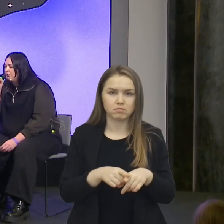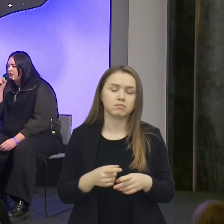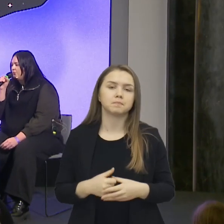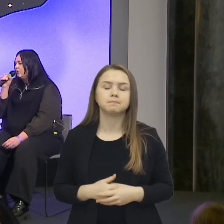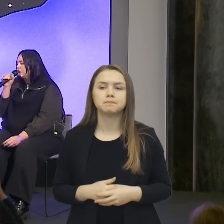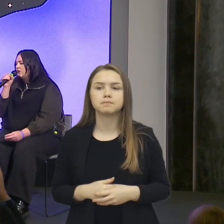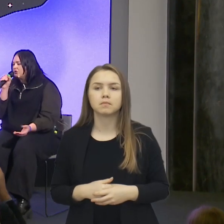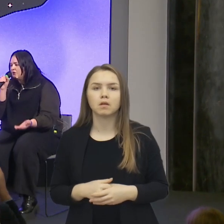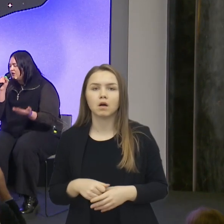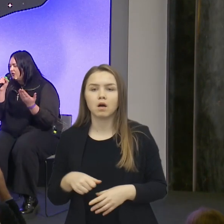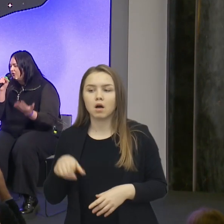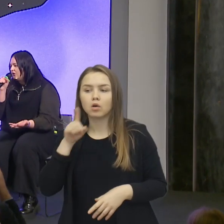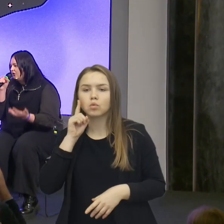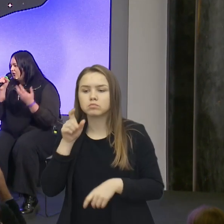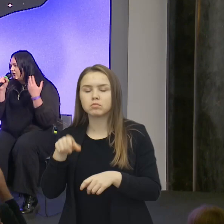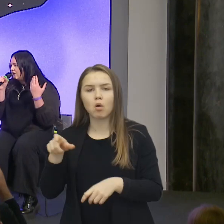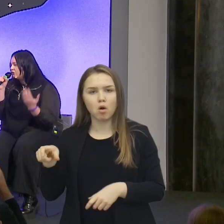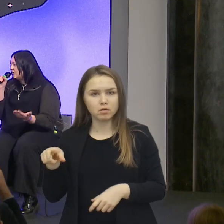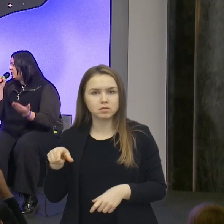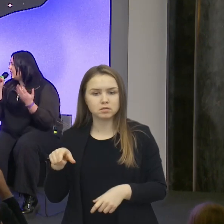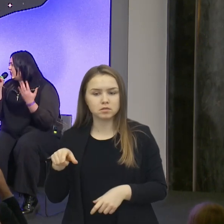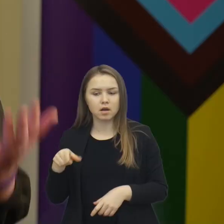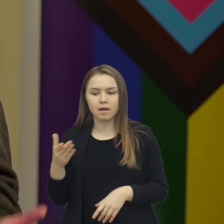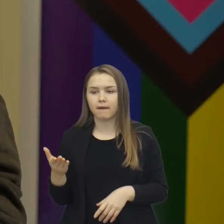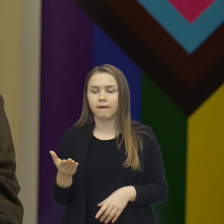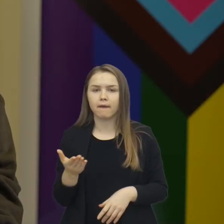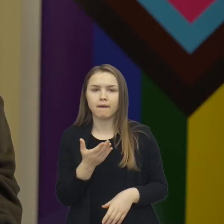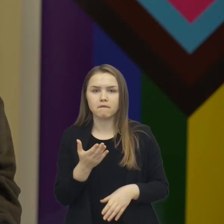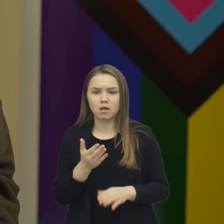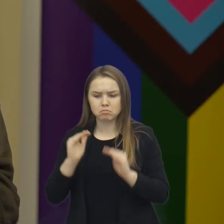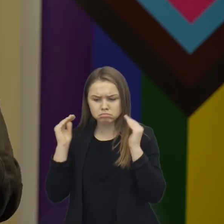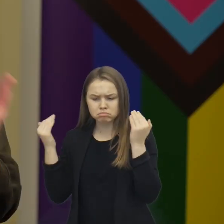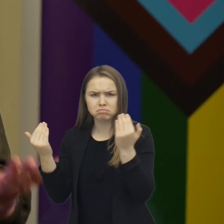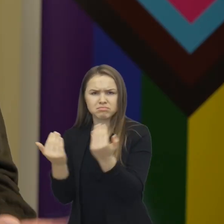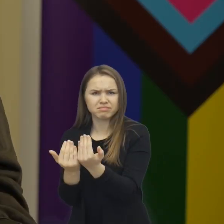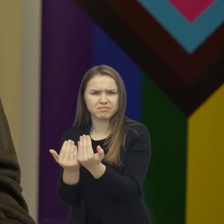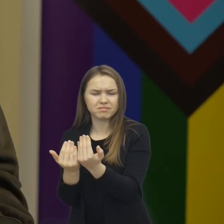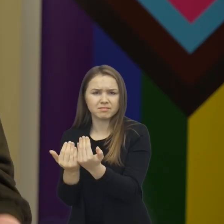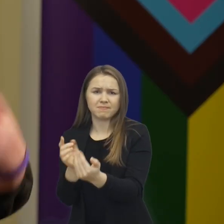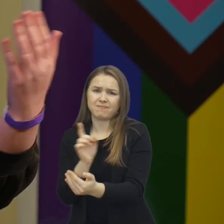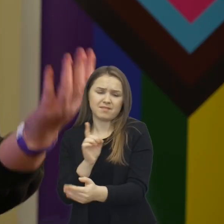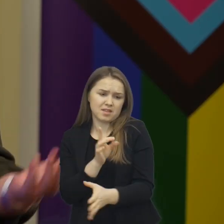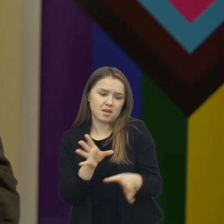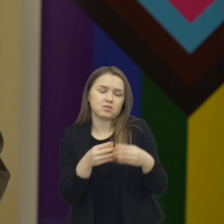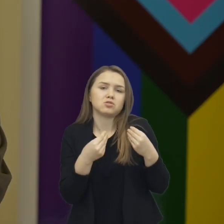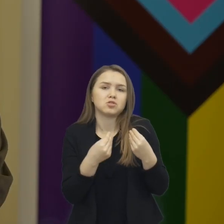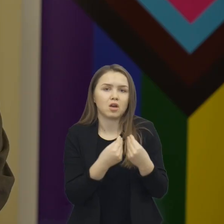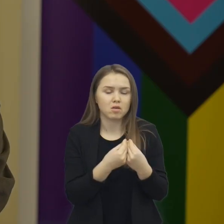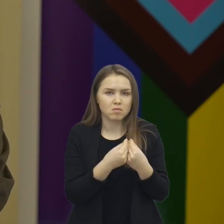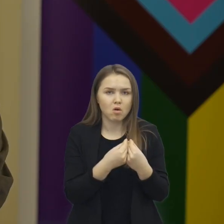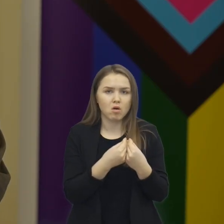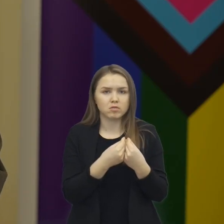Aišku, kalbant apie jaunus asmenis, jie negyvena kažkokiame vakume, ar ne? Jie gyvena ir šeimose dažniausiai,